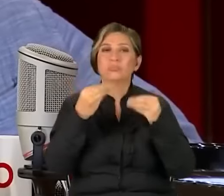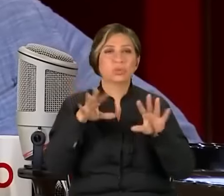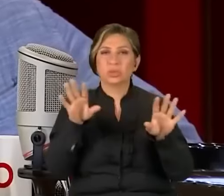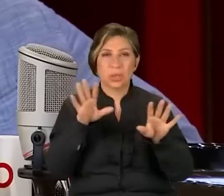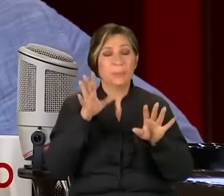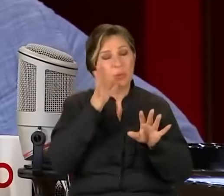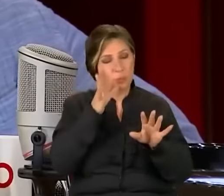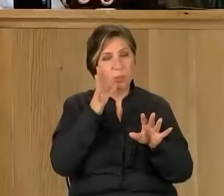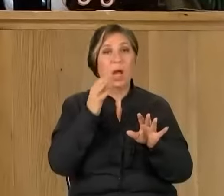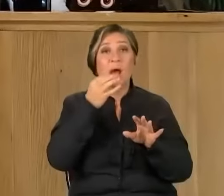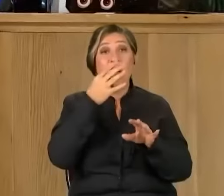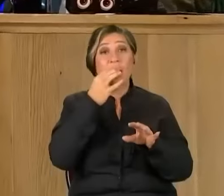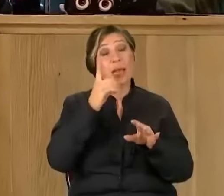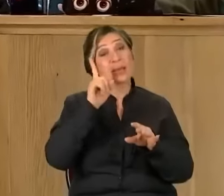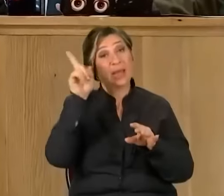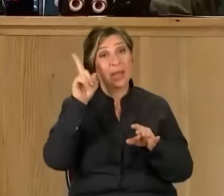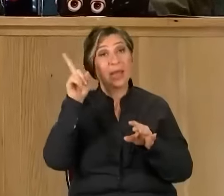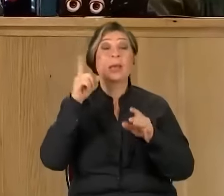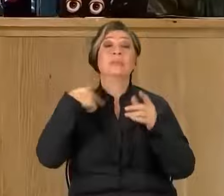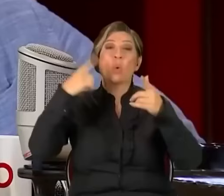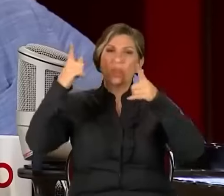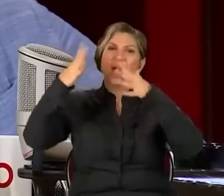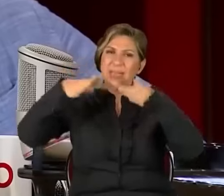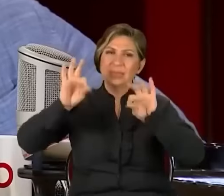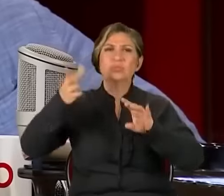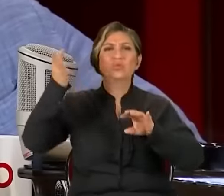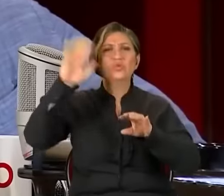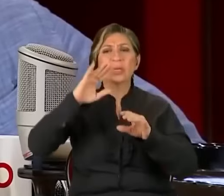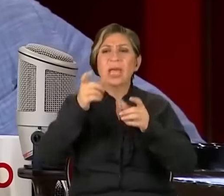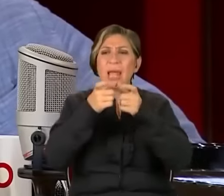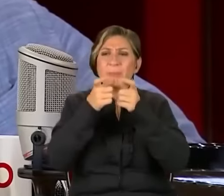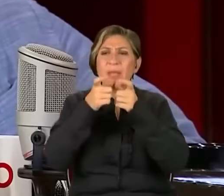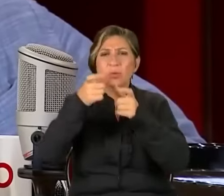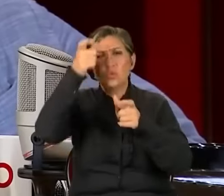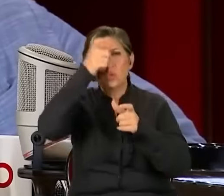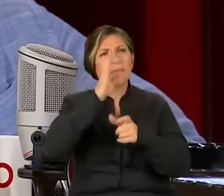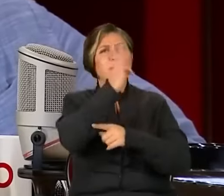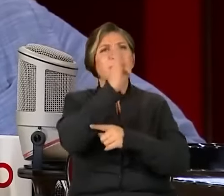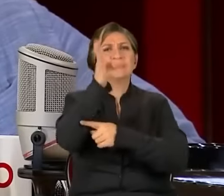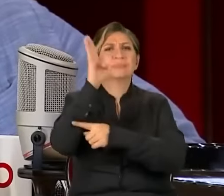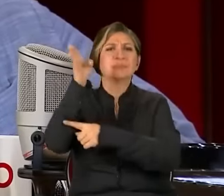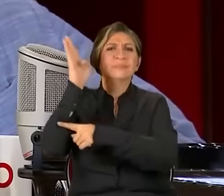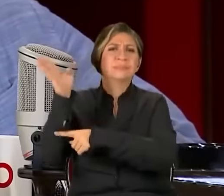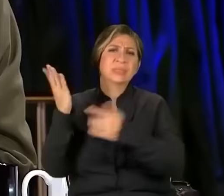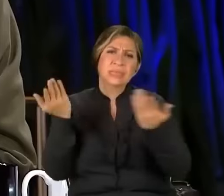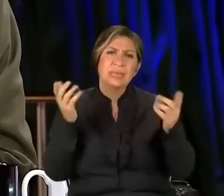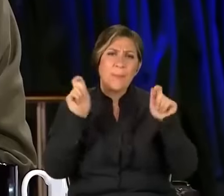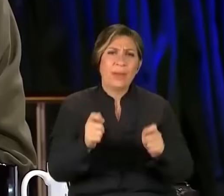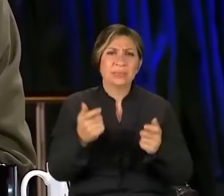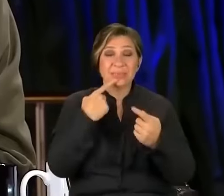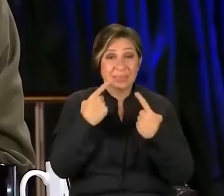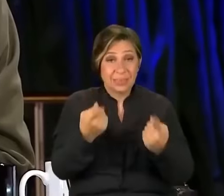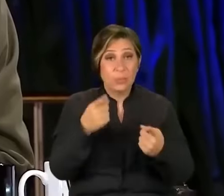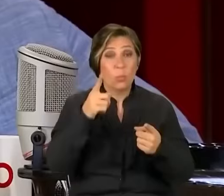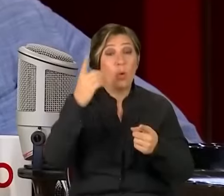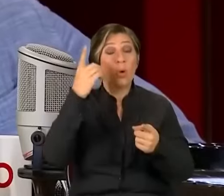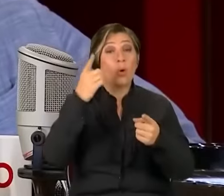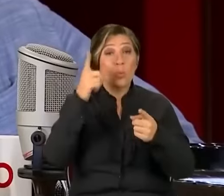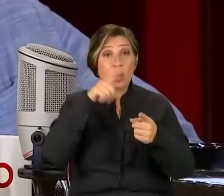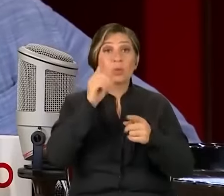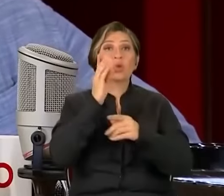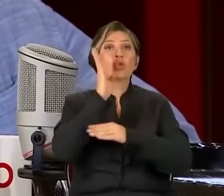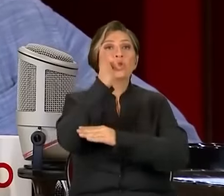Biz biliyorum Ankara'da, orayı. Evet, Ankara'da biz fırını kuralım. Daha sonra çıkan ekmekleri Türkiye'de bütün şehirlere servis ederiz dedik. Bu bağlamda